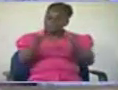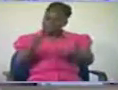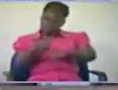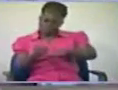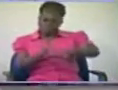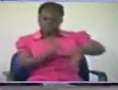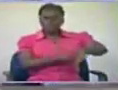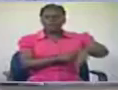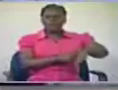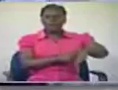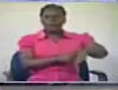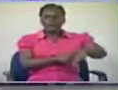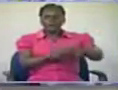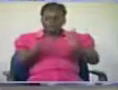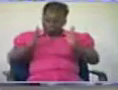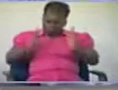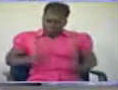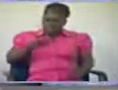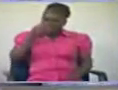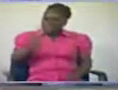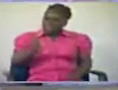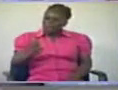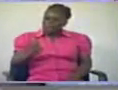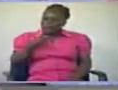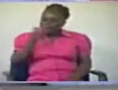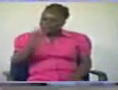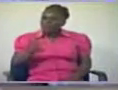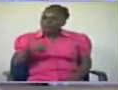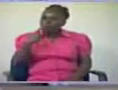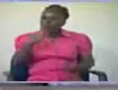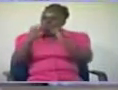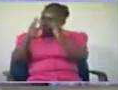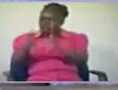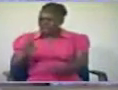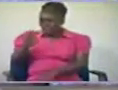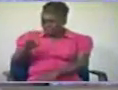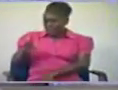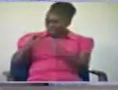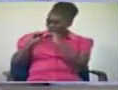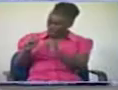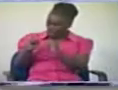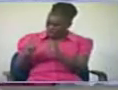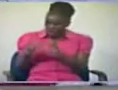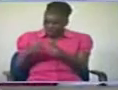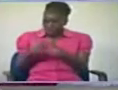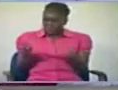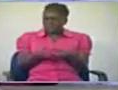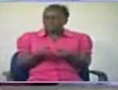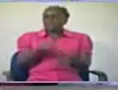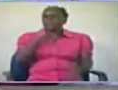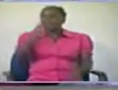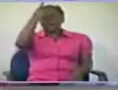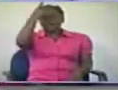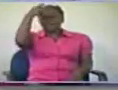wakati, mtu wa kujibu ni mwalimu ambaye alikuwa anamfunza, lakini pia mzazi.